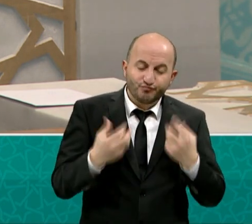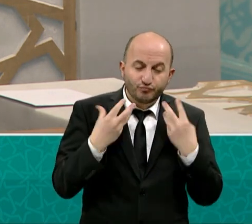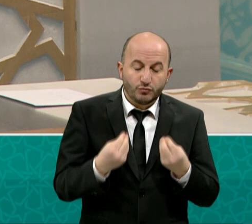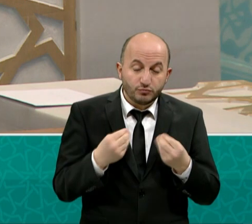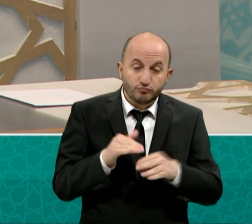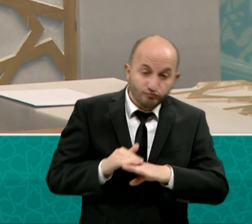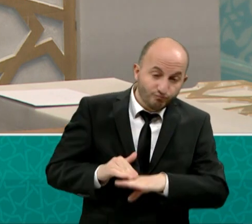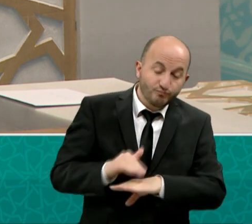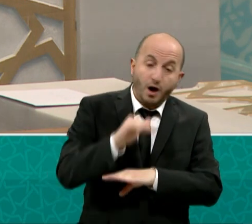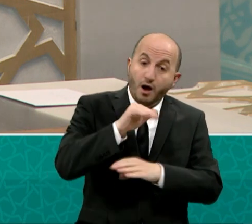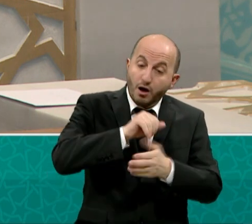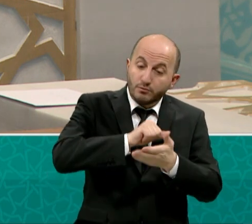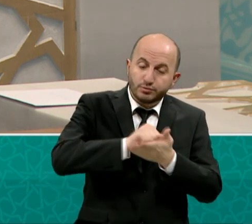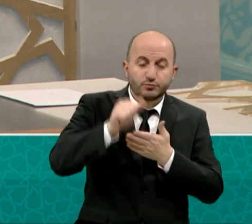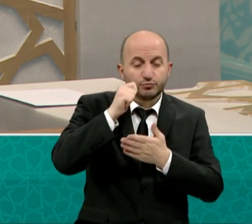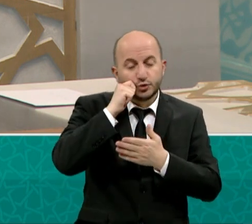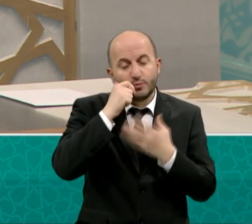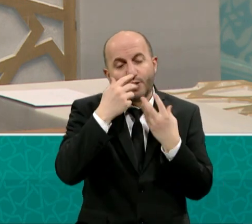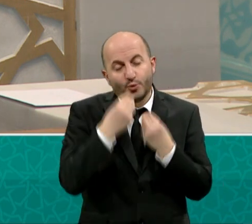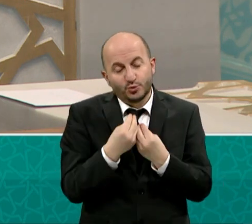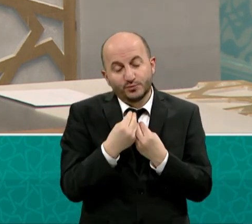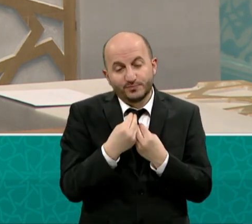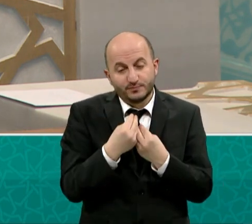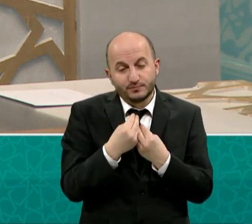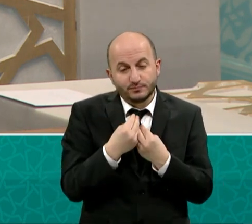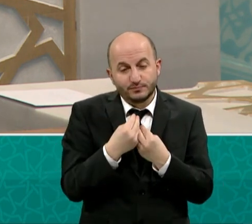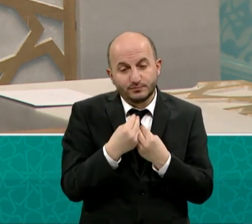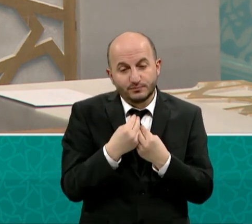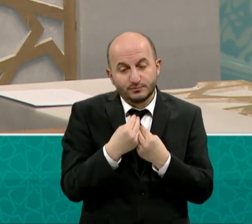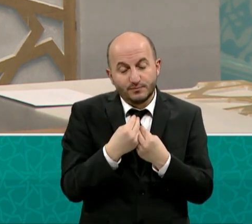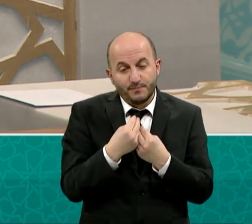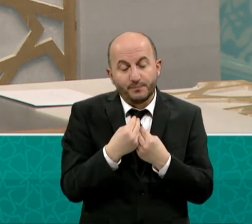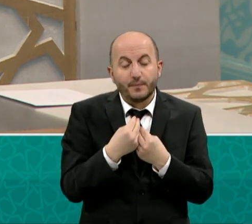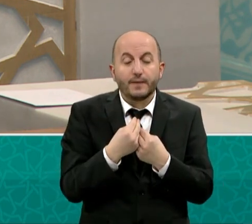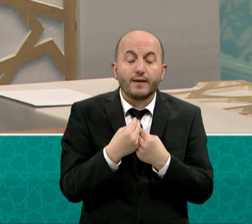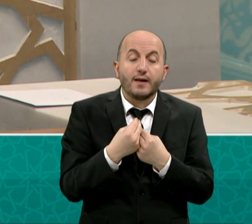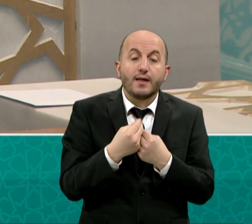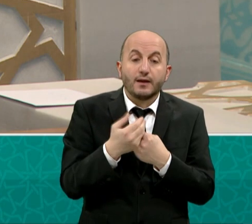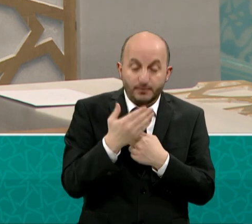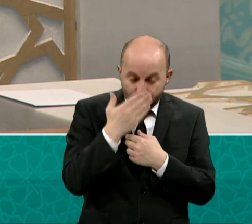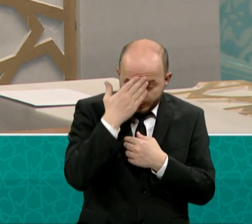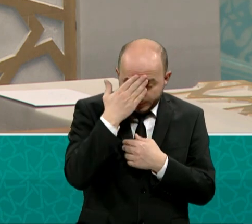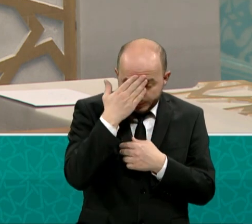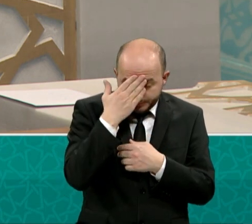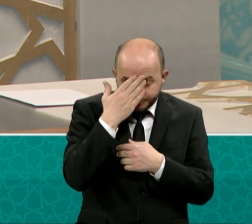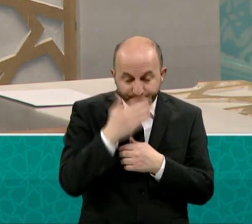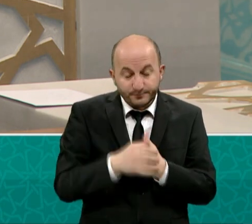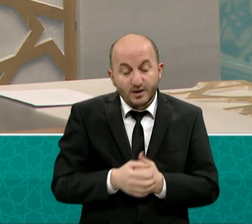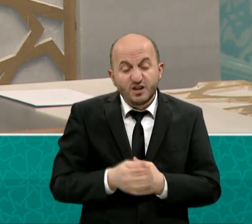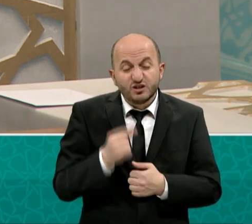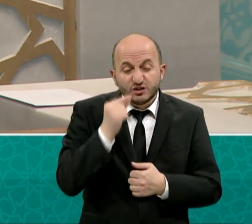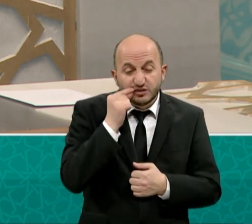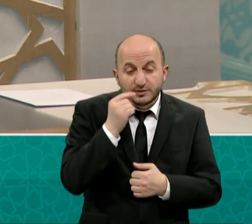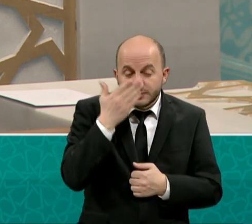hayat bütünüyle Müslümanlaştırılır. Müslümanca bir hayat yaşanır. İbadet. Şimdi kişi